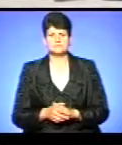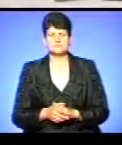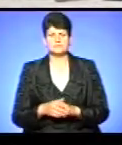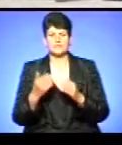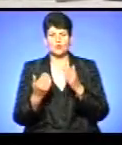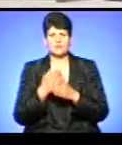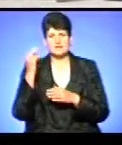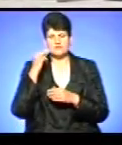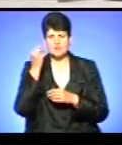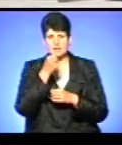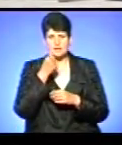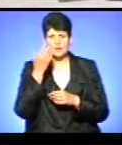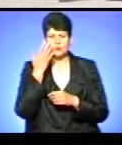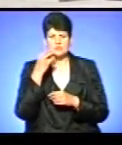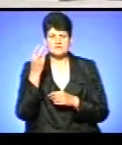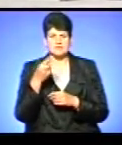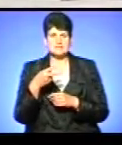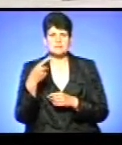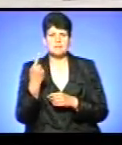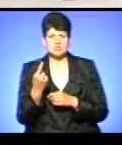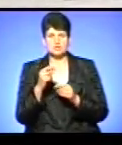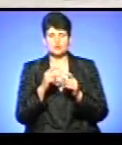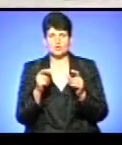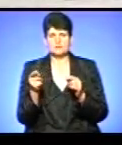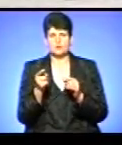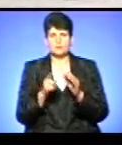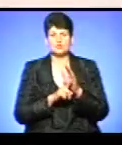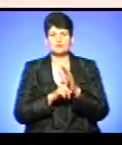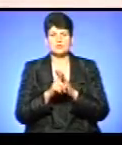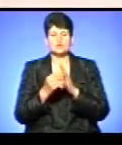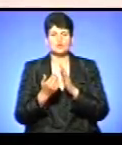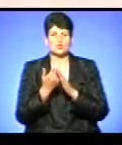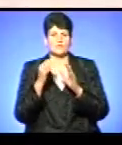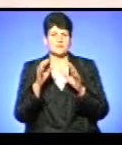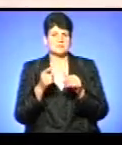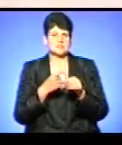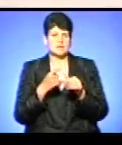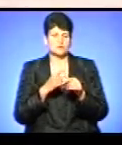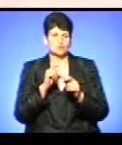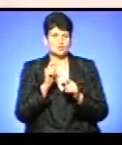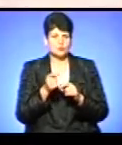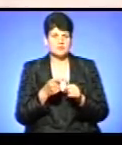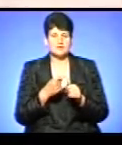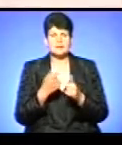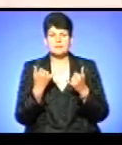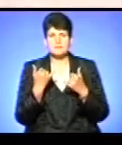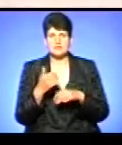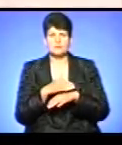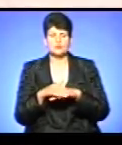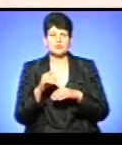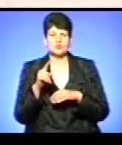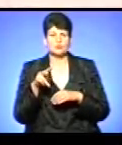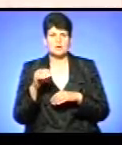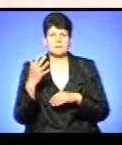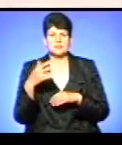Новий навчальний рік. Колись 21-ша школа в Тернополі розпочала з новим статусом та назвою. Тепер на проспекті Злуки,